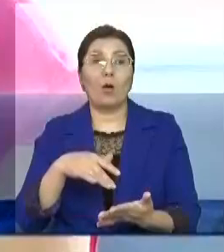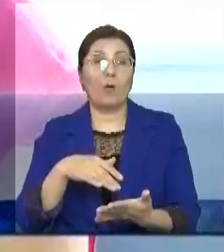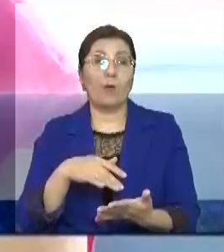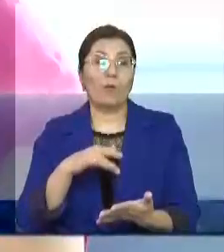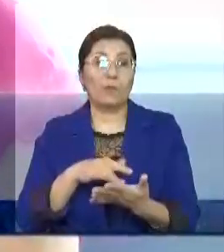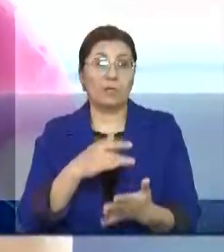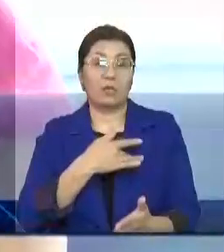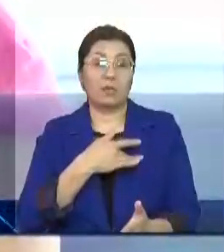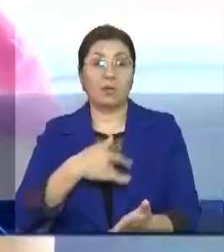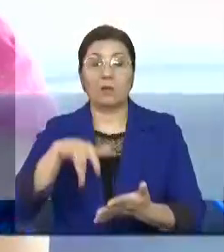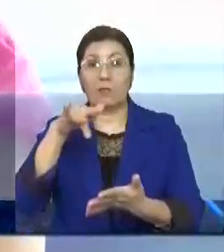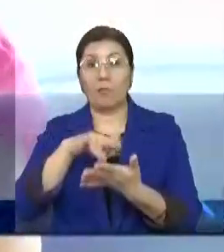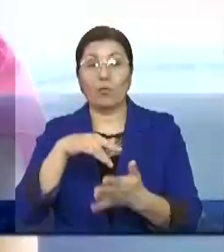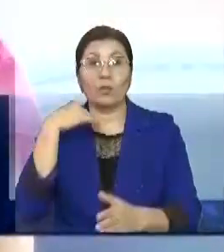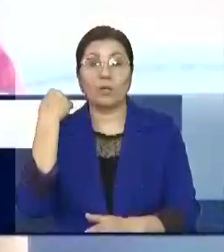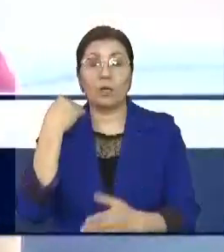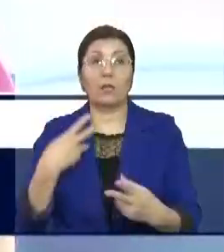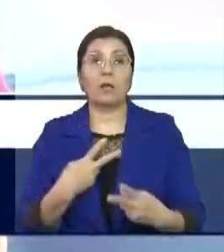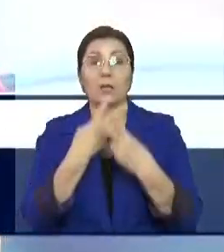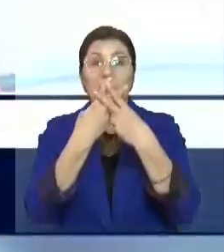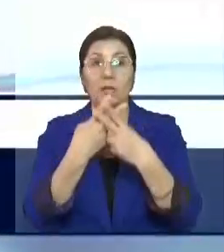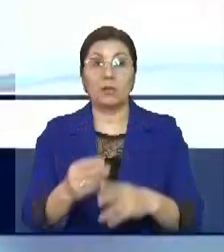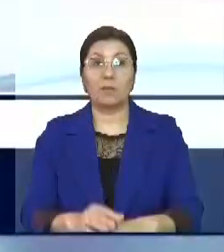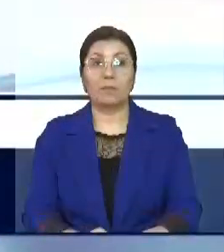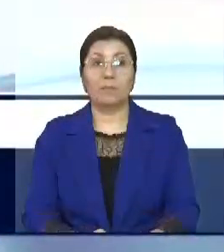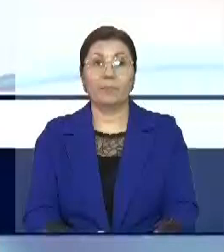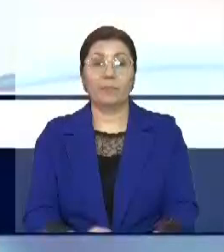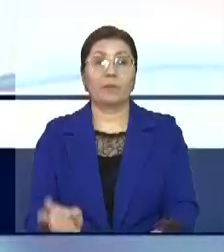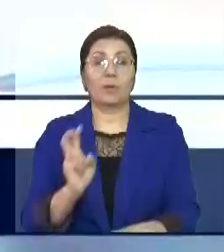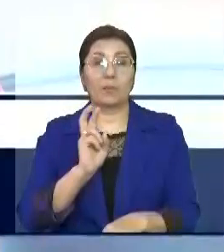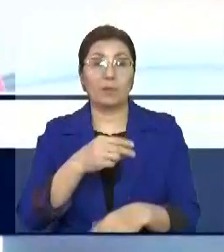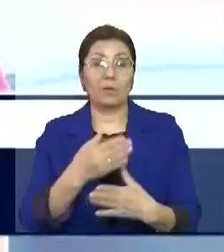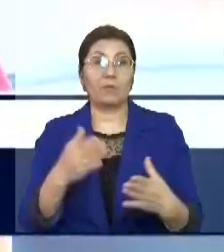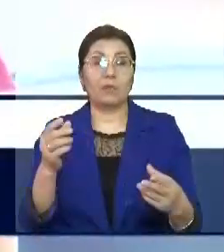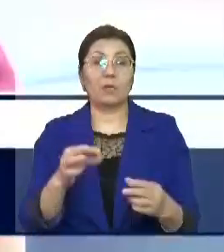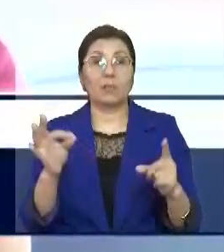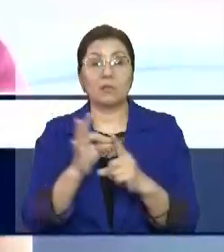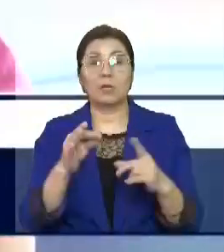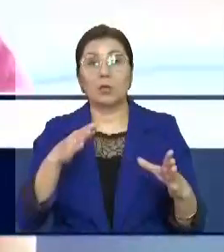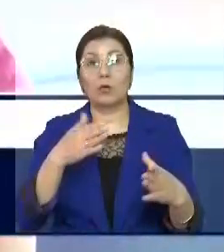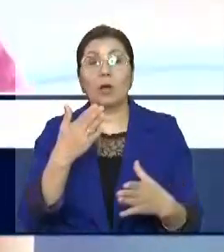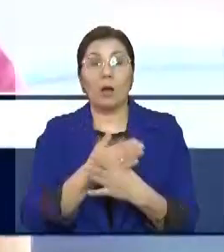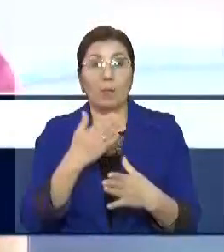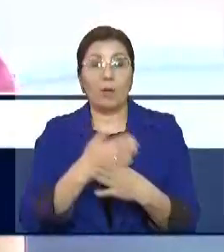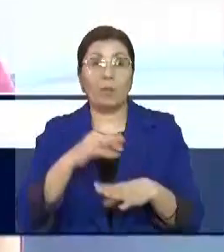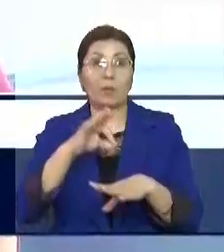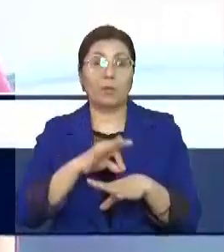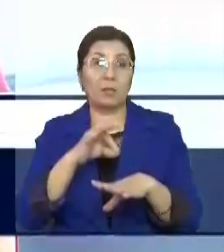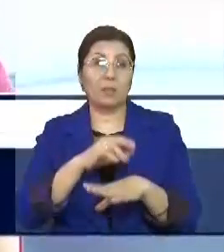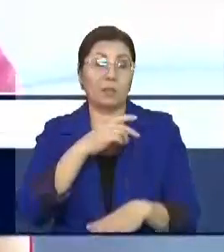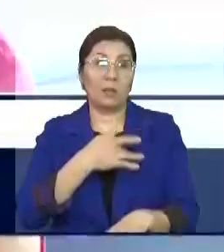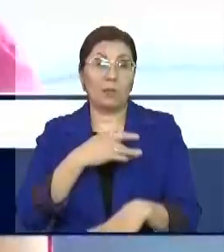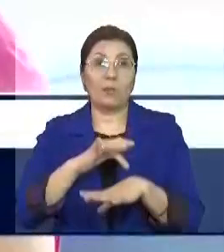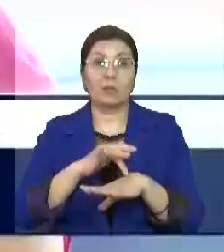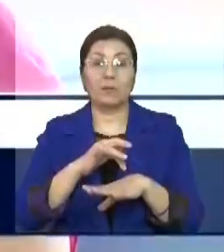Мы приехали с целью оказания методологической помощи по дорожной карте хронической сердечной